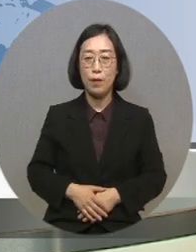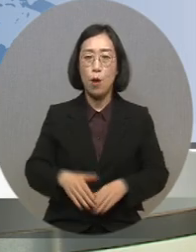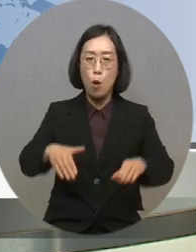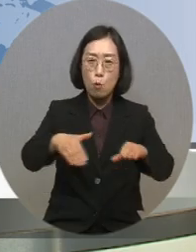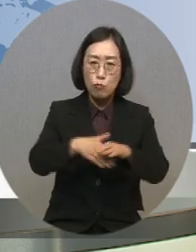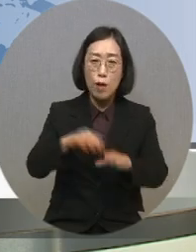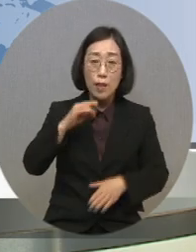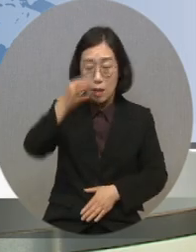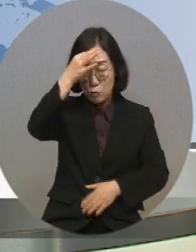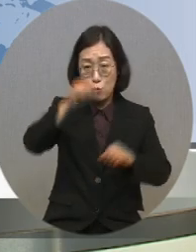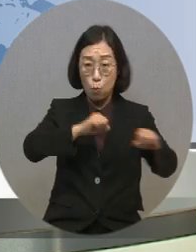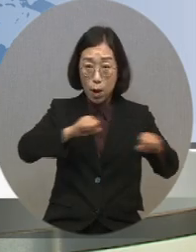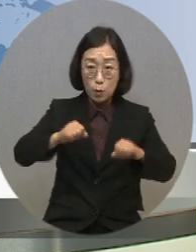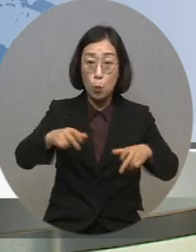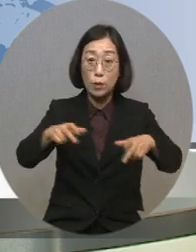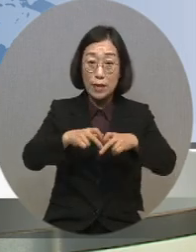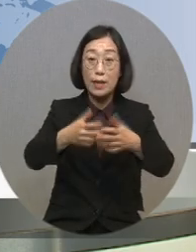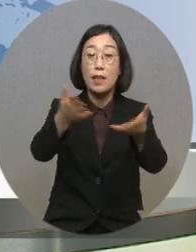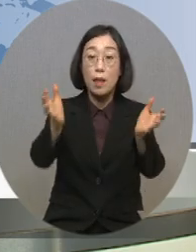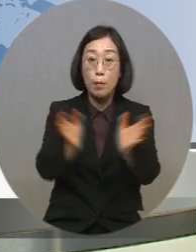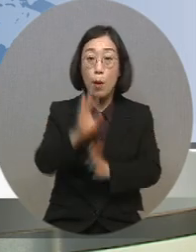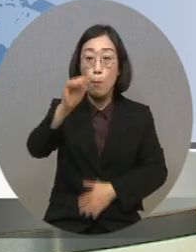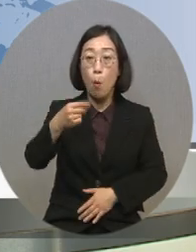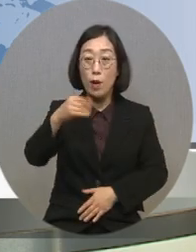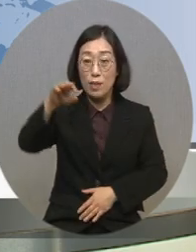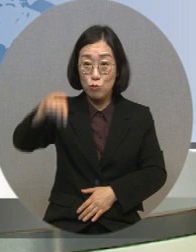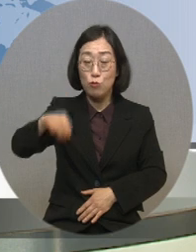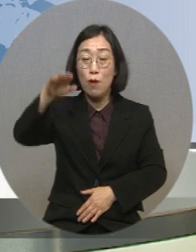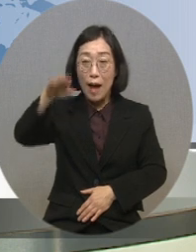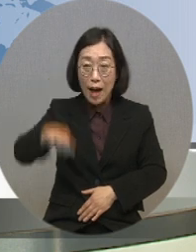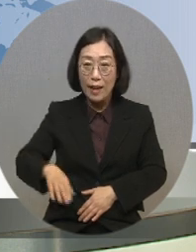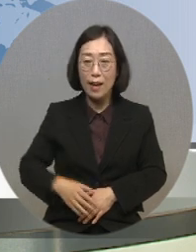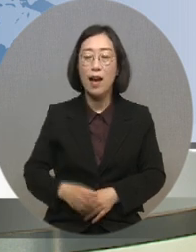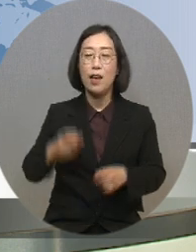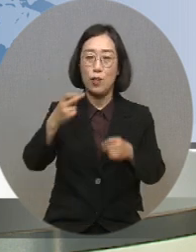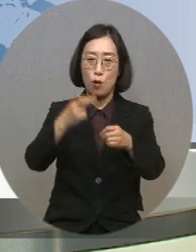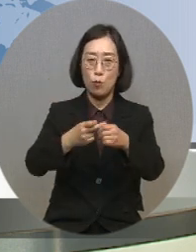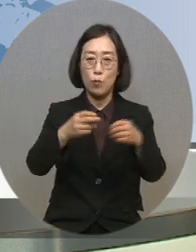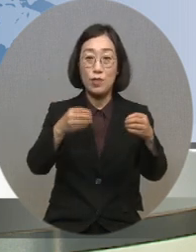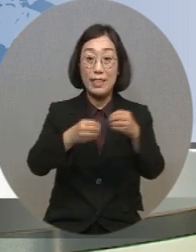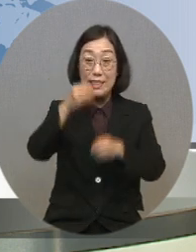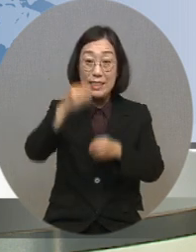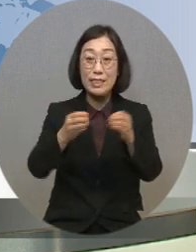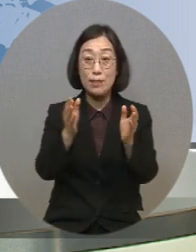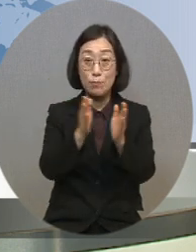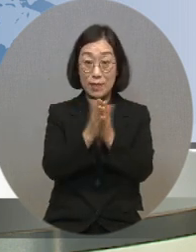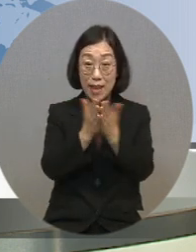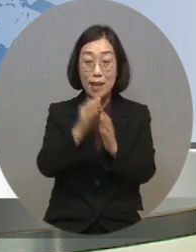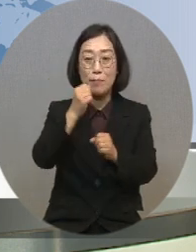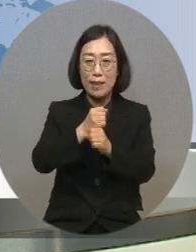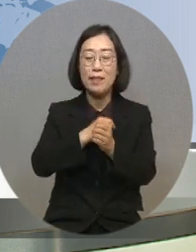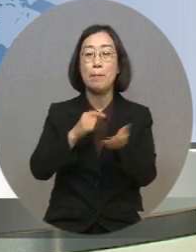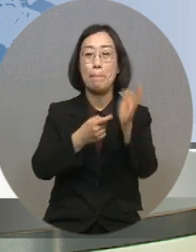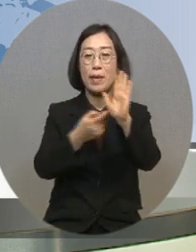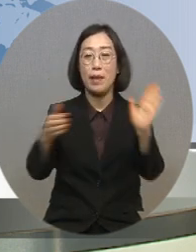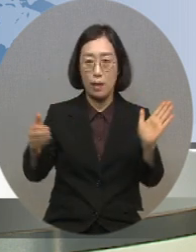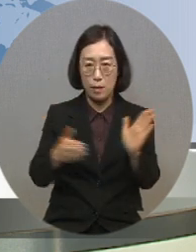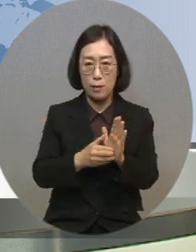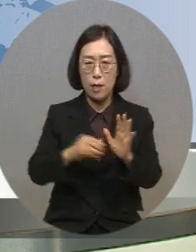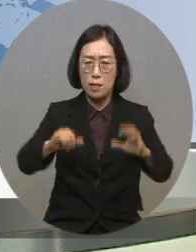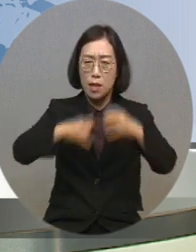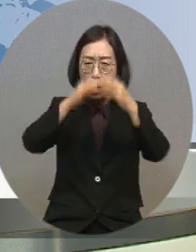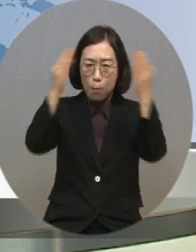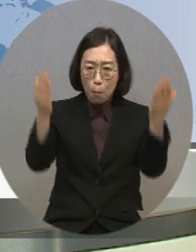문화예술 활동을 하는 장애인들의 모임 보리수아레가 12번째 시집을 출간했습니다. 세상은 모두가